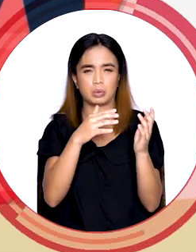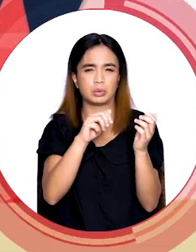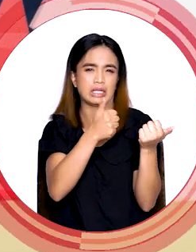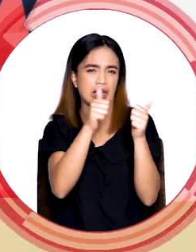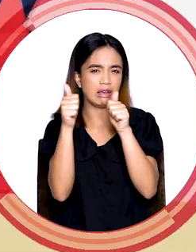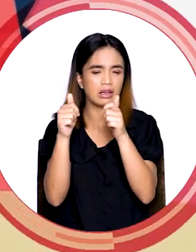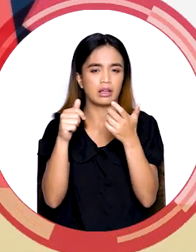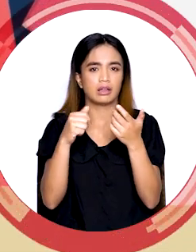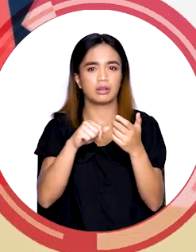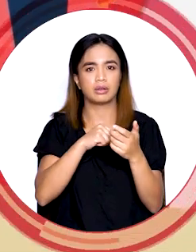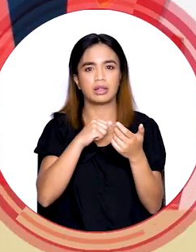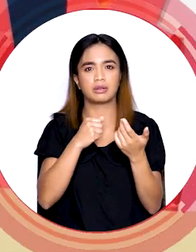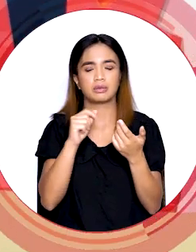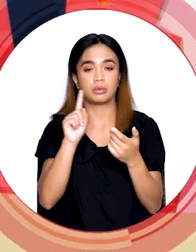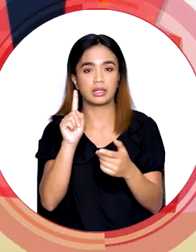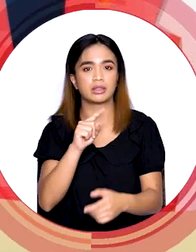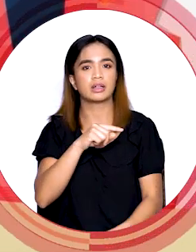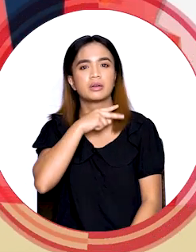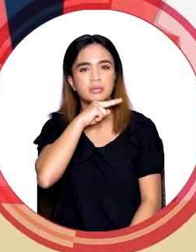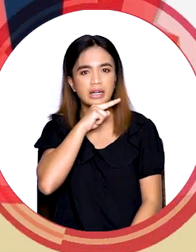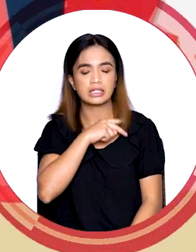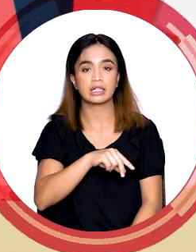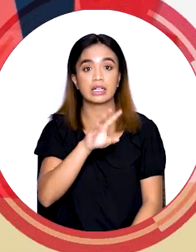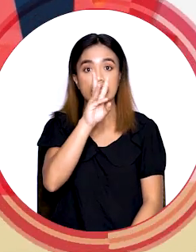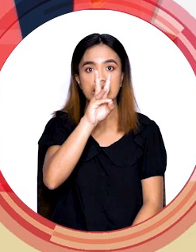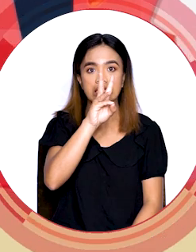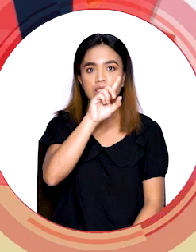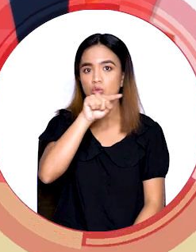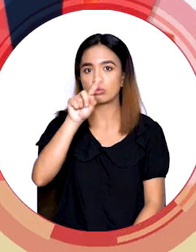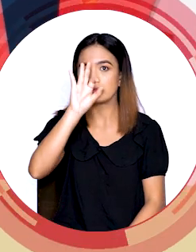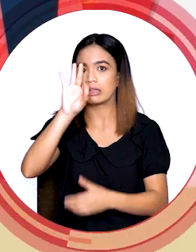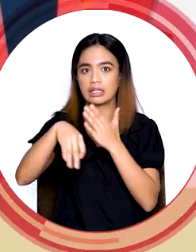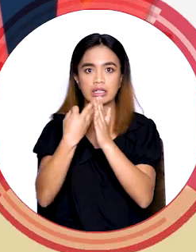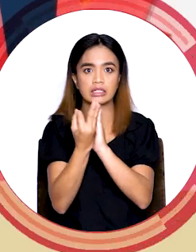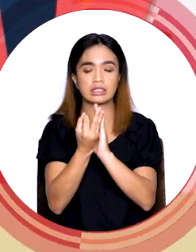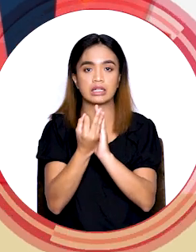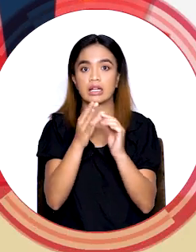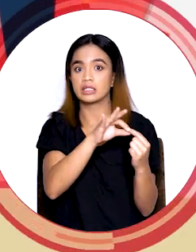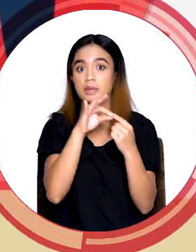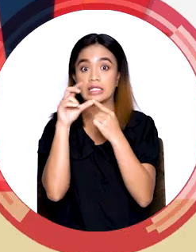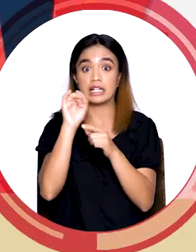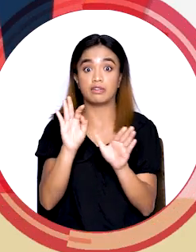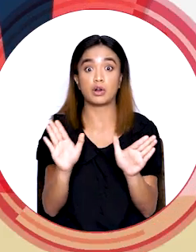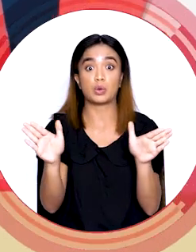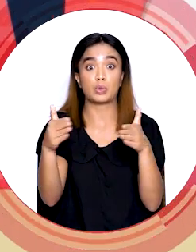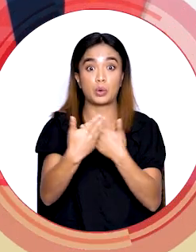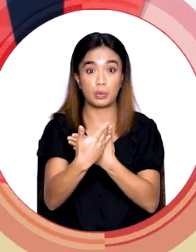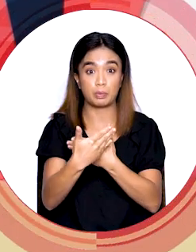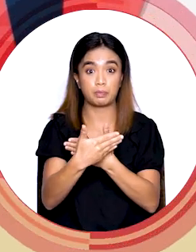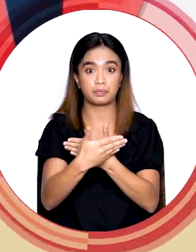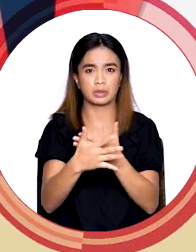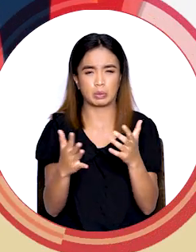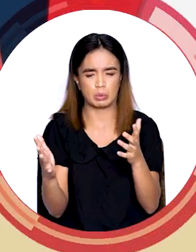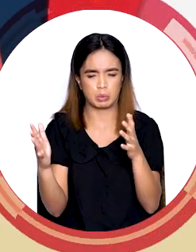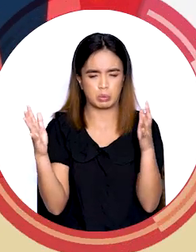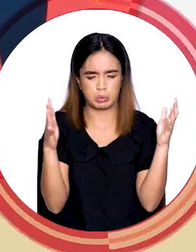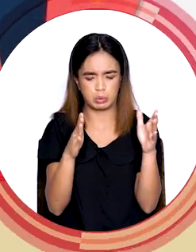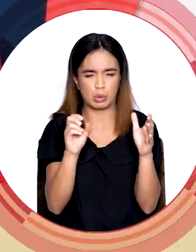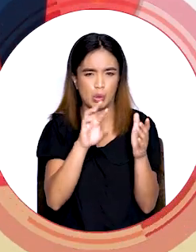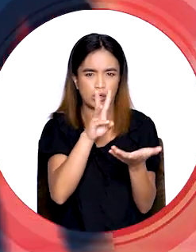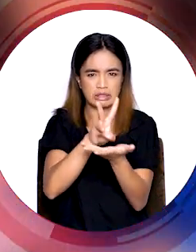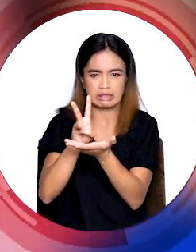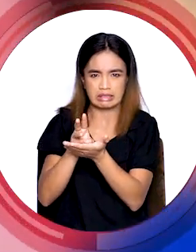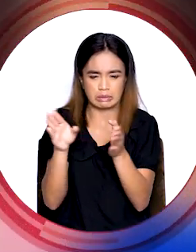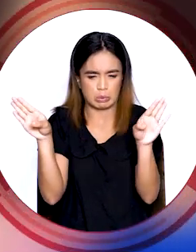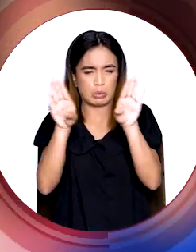ang bakterya sa loob ng 6 hanggang 9 na oras, lalo na kung kulob o sarado ang isang kwarto o